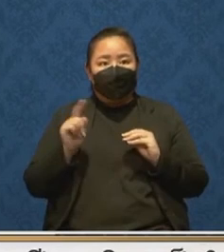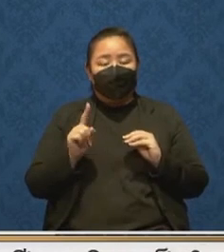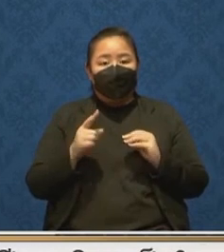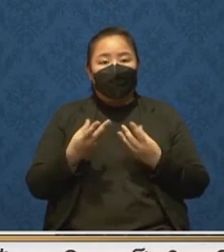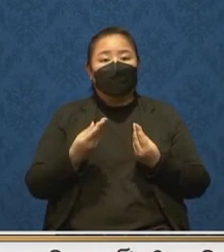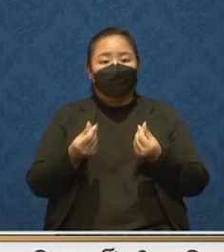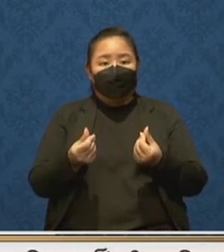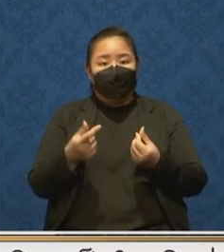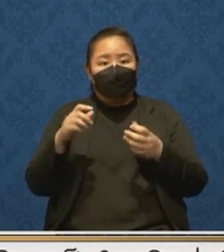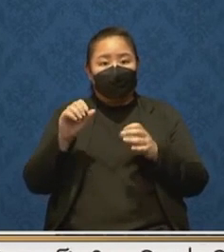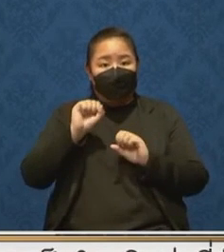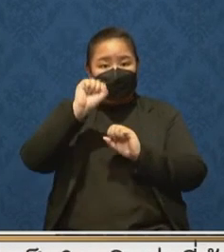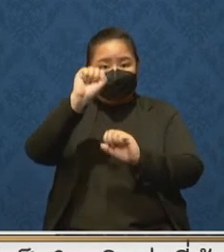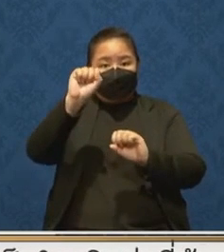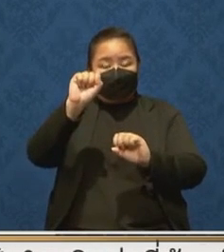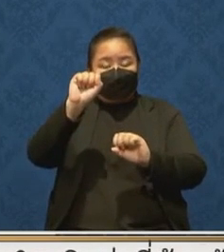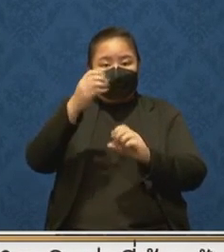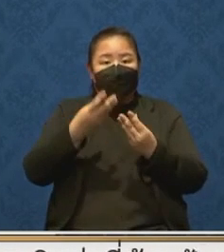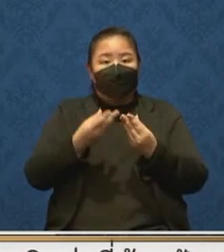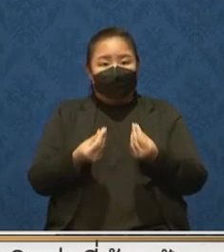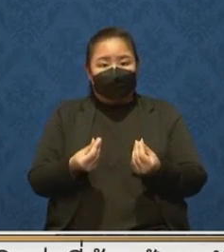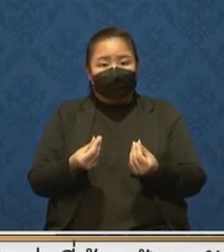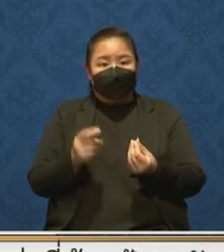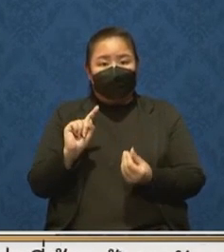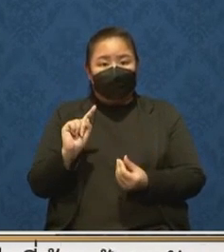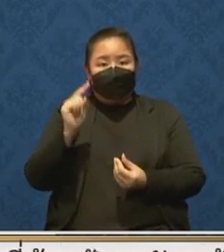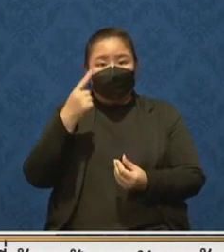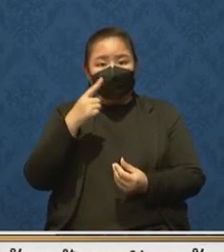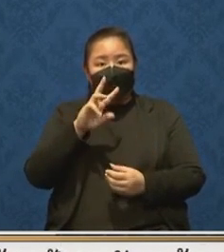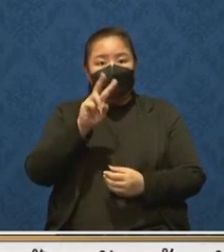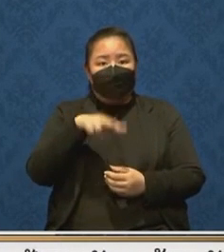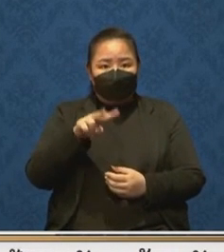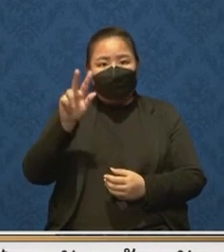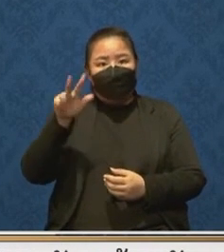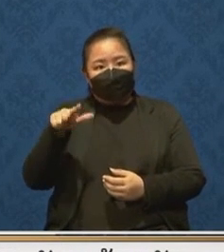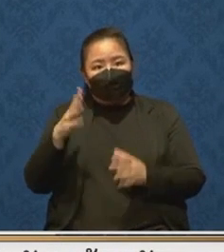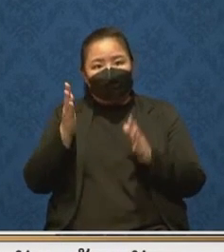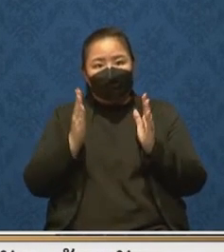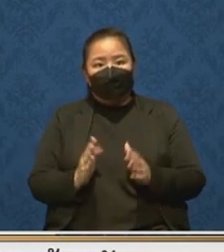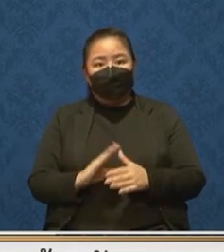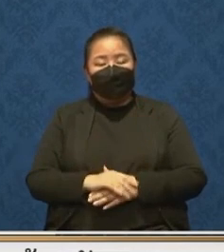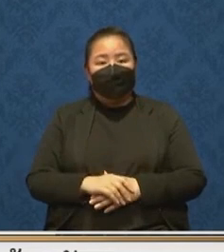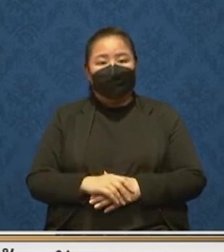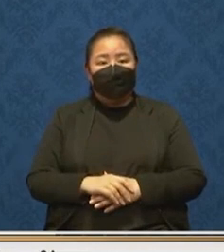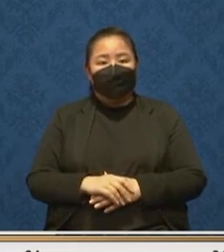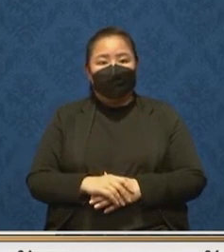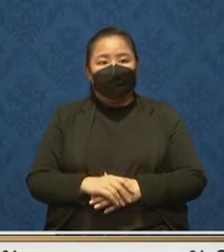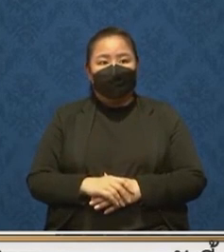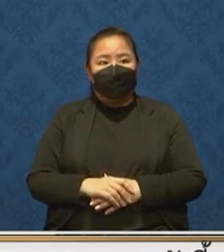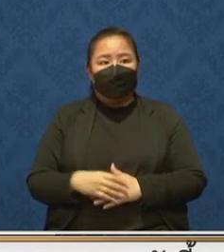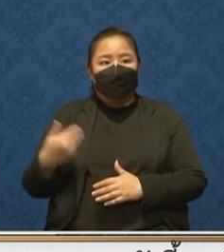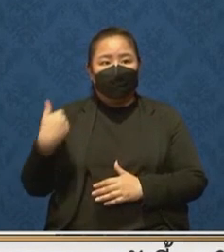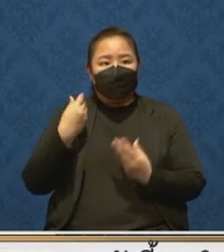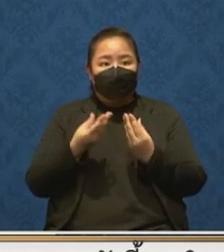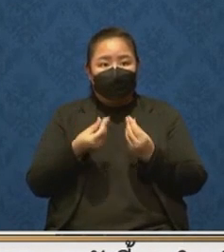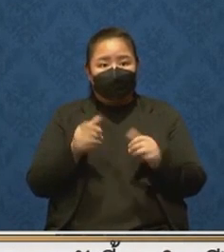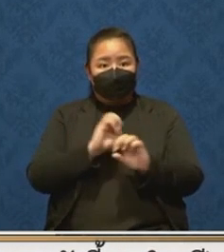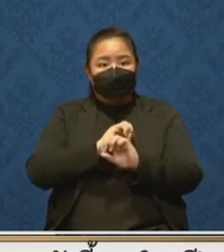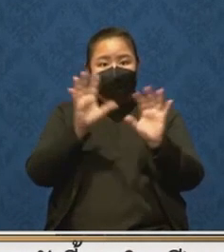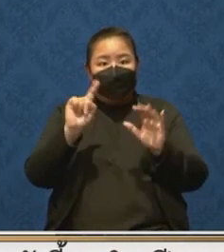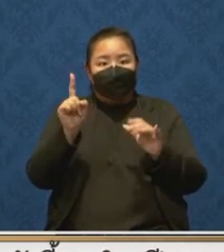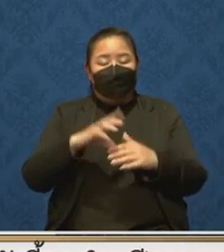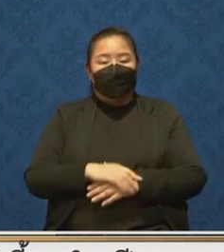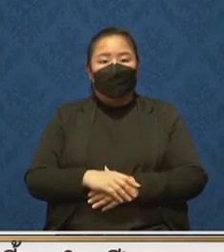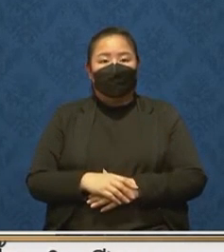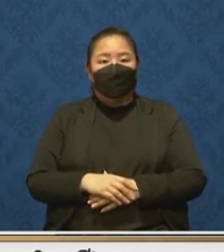เลขที่ประกาศวาเป็ผู้ติดเชือรายใหม่วันละ 2,000-3,000 คนแต่ตัเลขจริมันเห็นชัด ไม